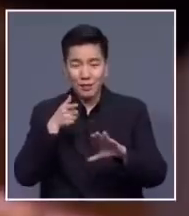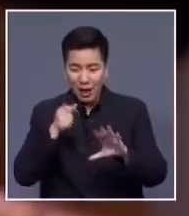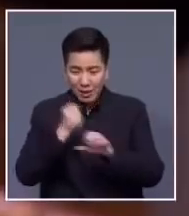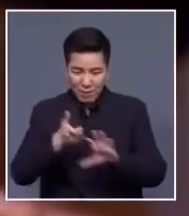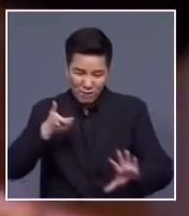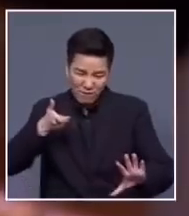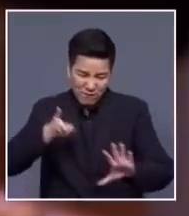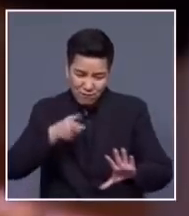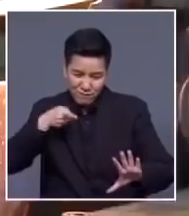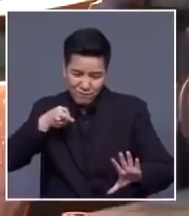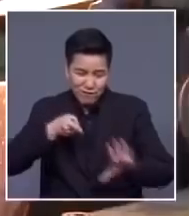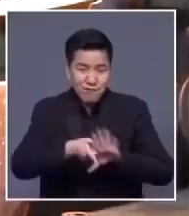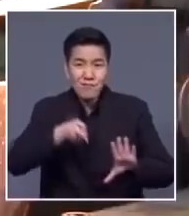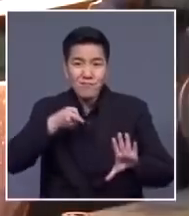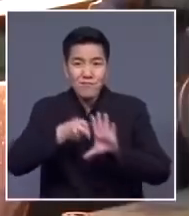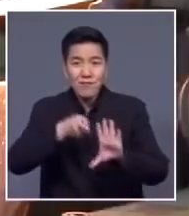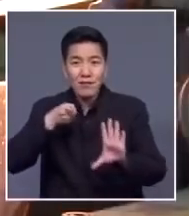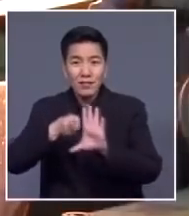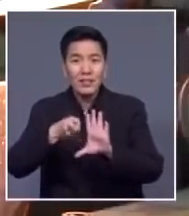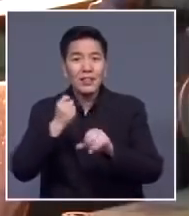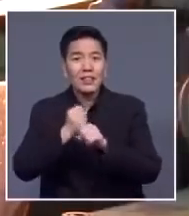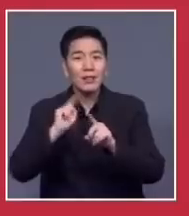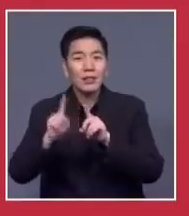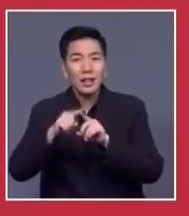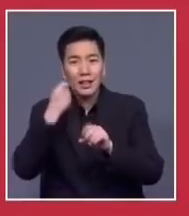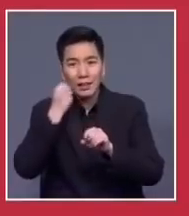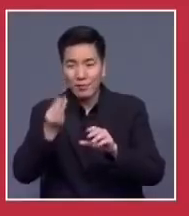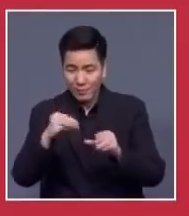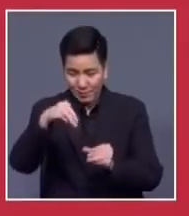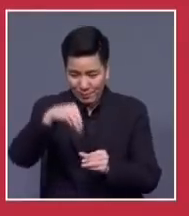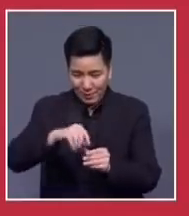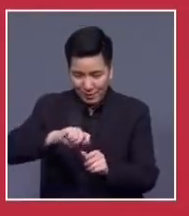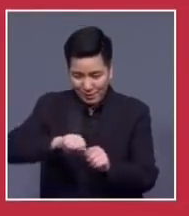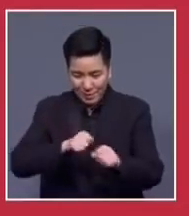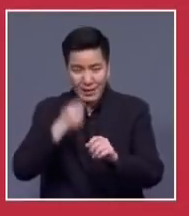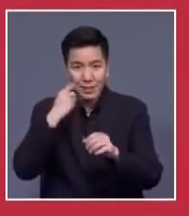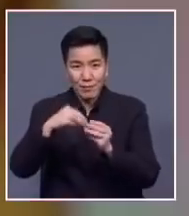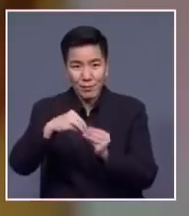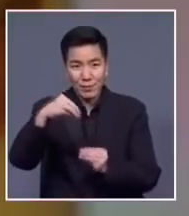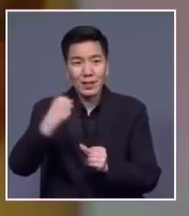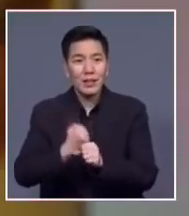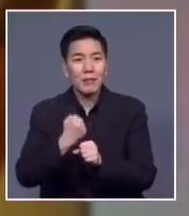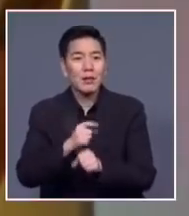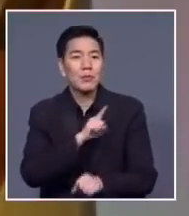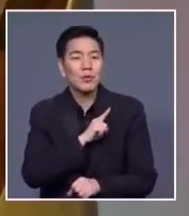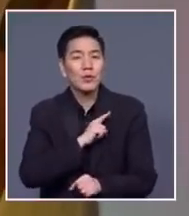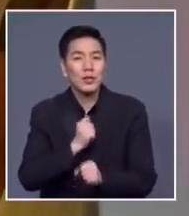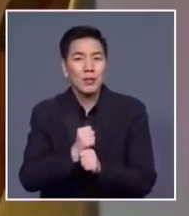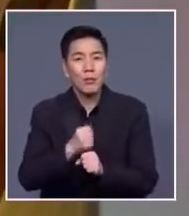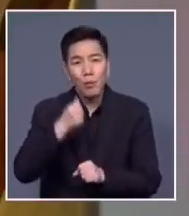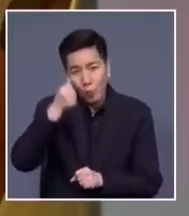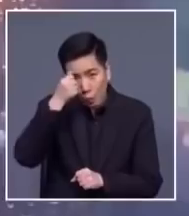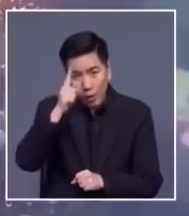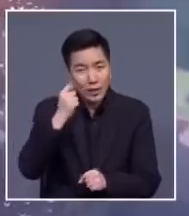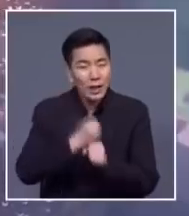ครับ หัวดอกสว่าน จะเอาไปเข้าประกอบกับตัวสว่านตัวยาวนะครับ นะครับอันนี้คือหน้าที่หลักของเราเลยแต่ละวัน